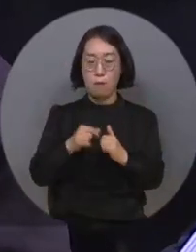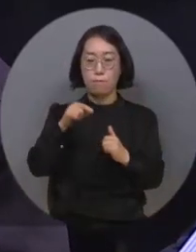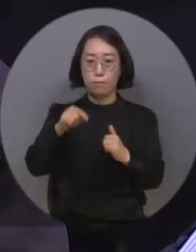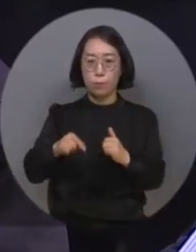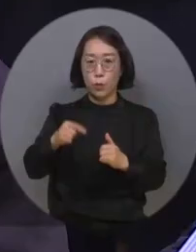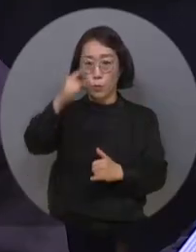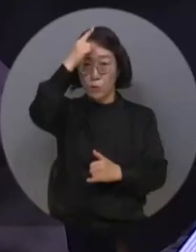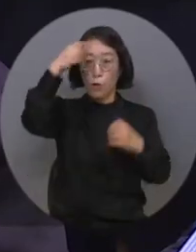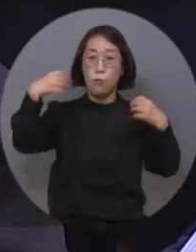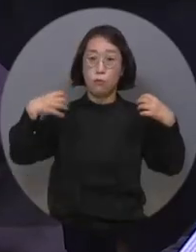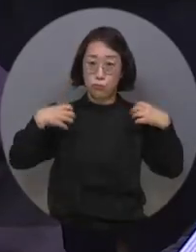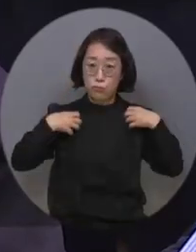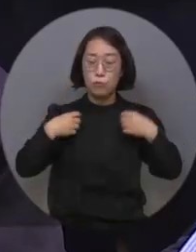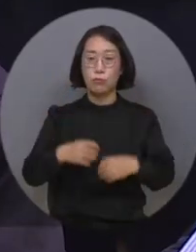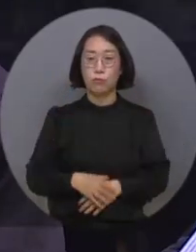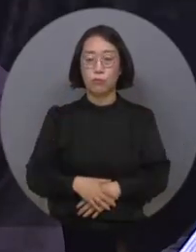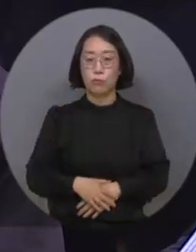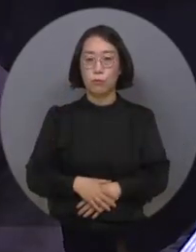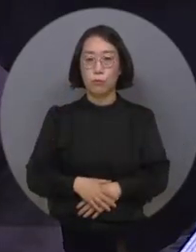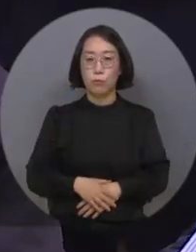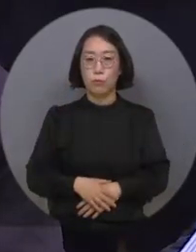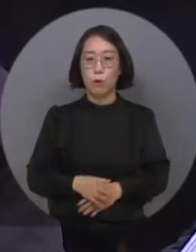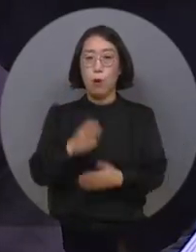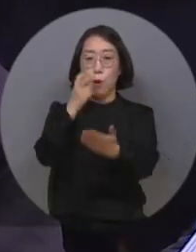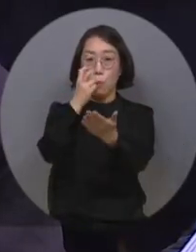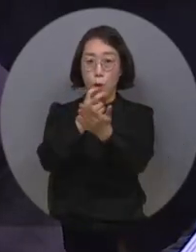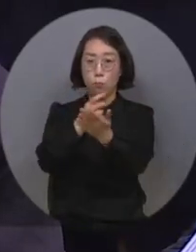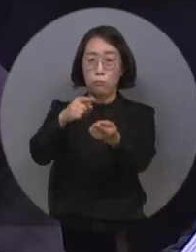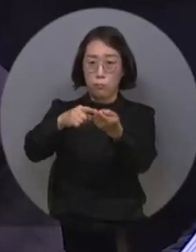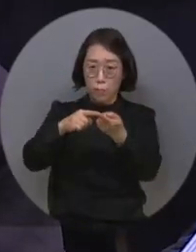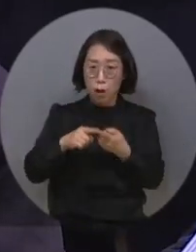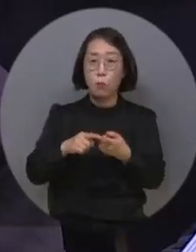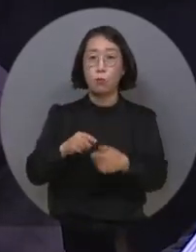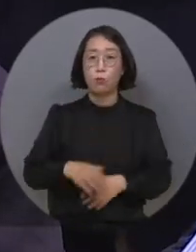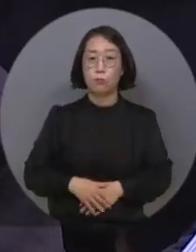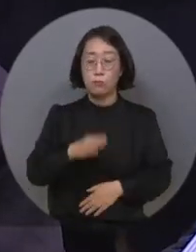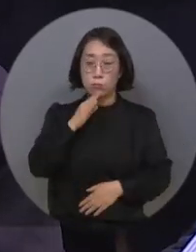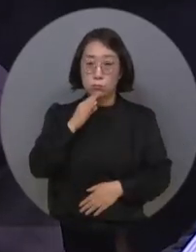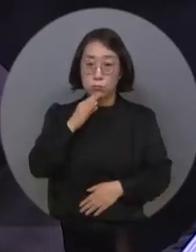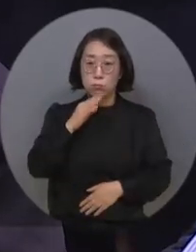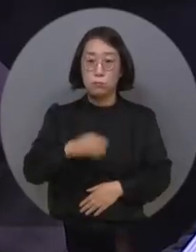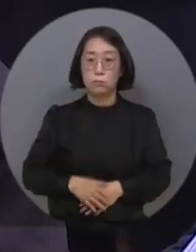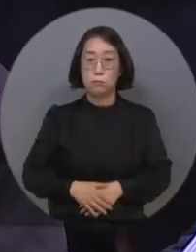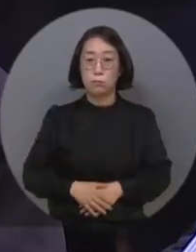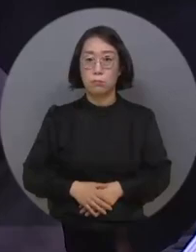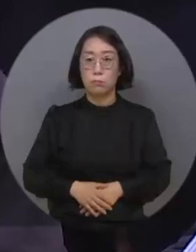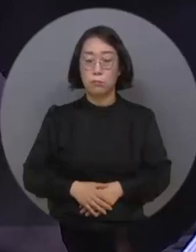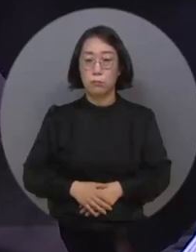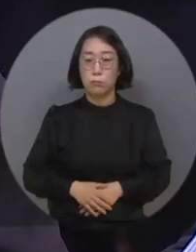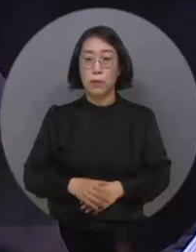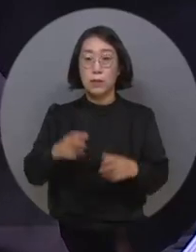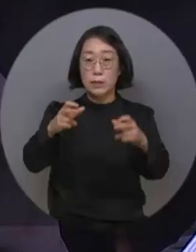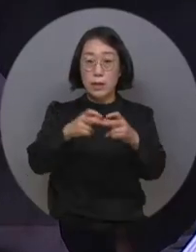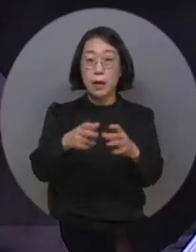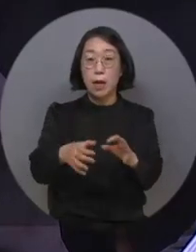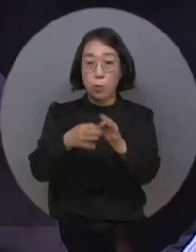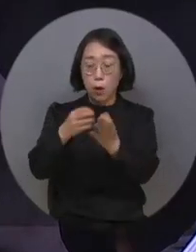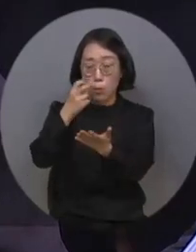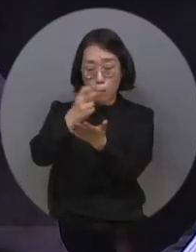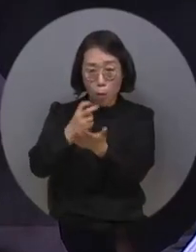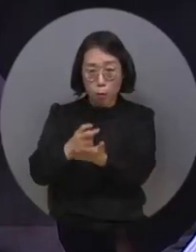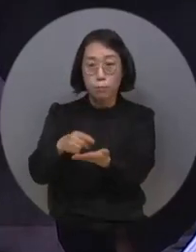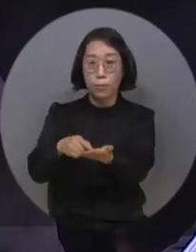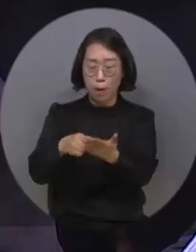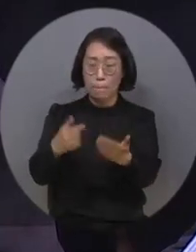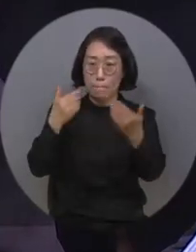국가 권력이 법에 명시된 헌법 그리고 장애인 관련 법에